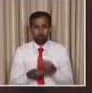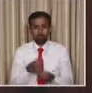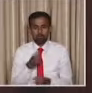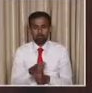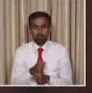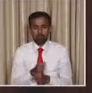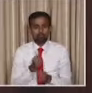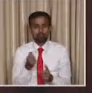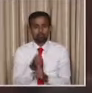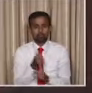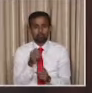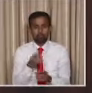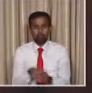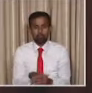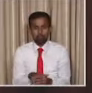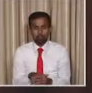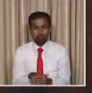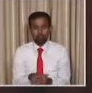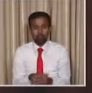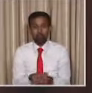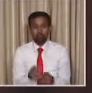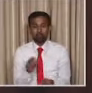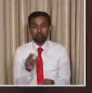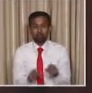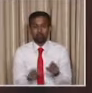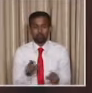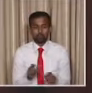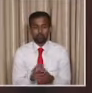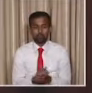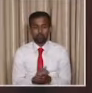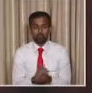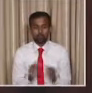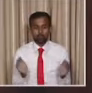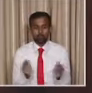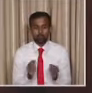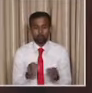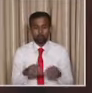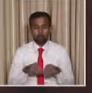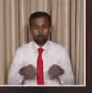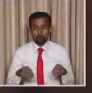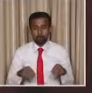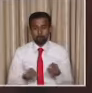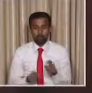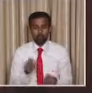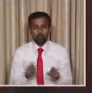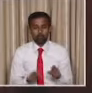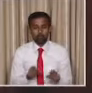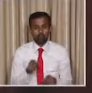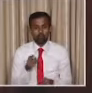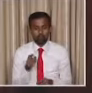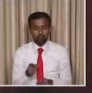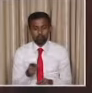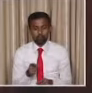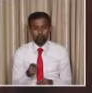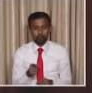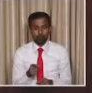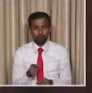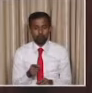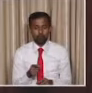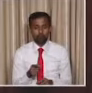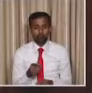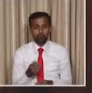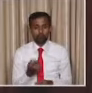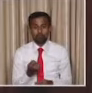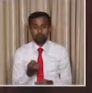මැදිහත්වල ඒ අහිංසක සුළු ආපනයන භෝග ගොවියන් වෙනුවෙන්